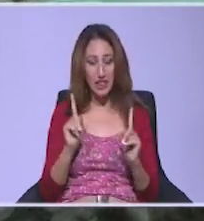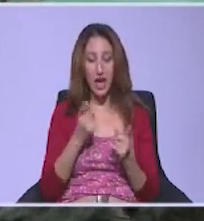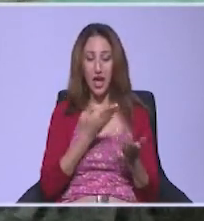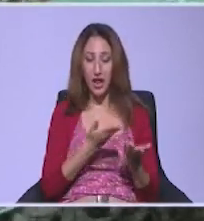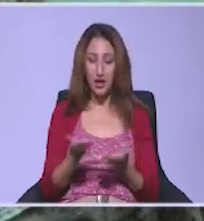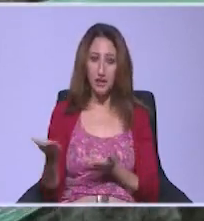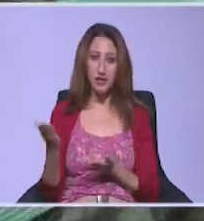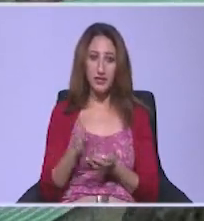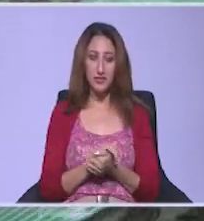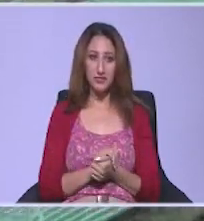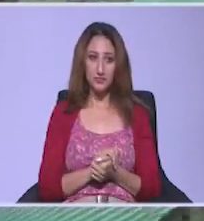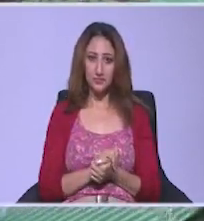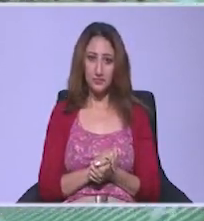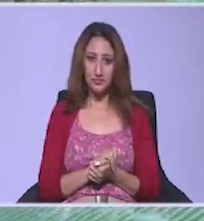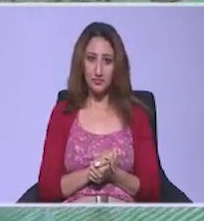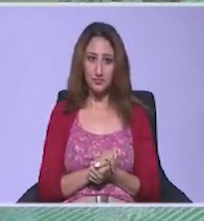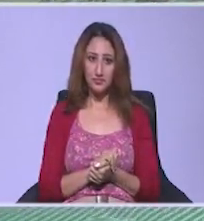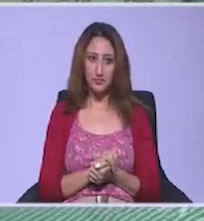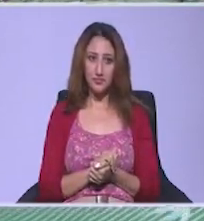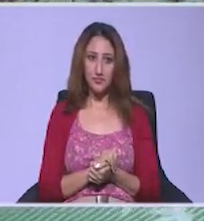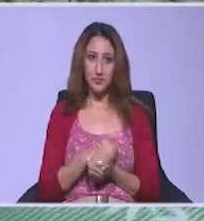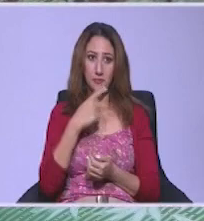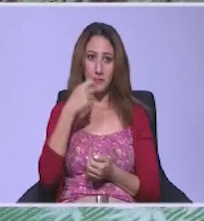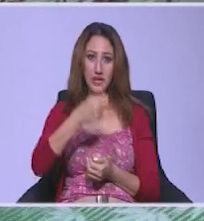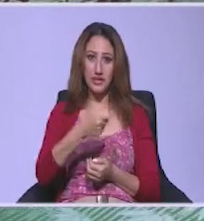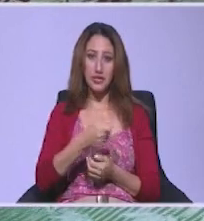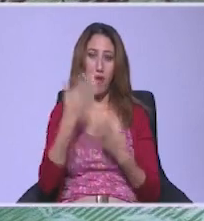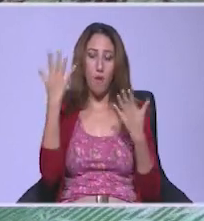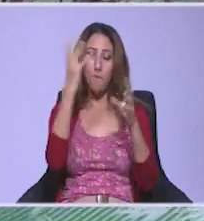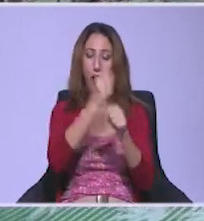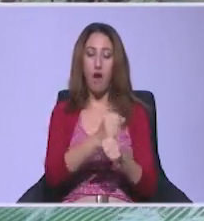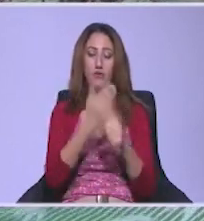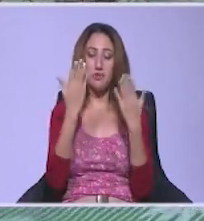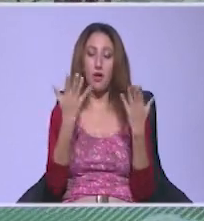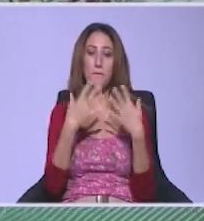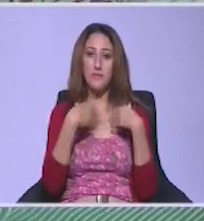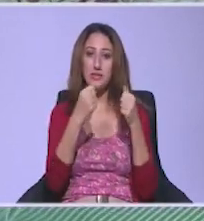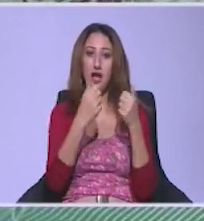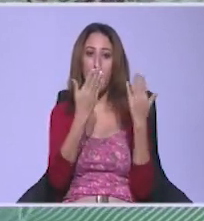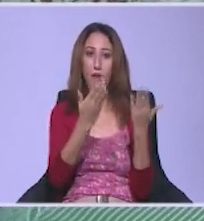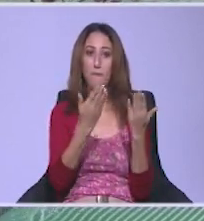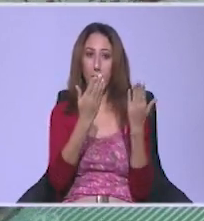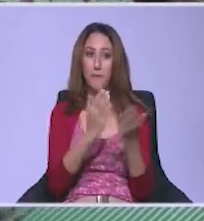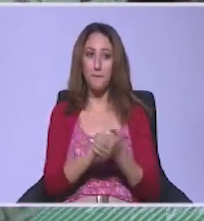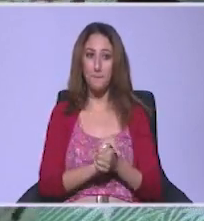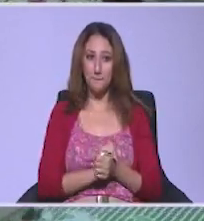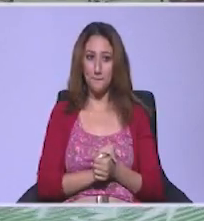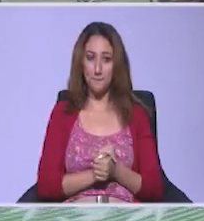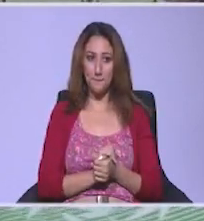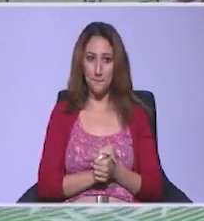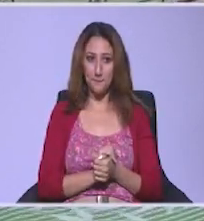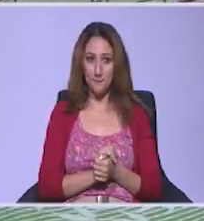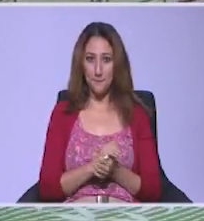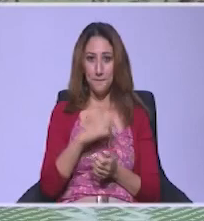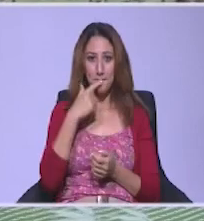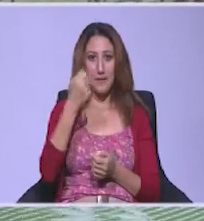مصدقه. ازيك يا حبيبي؟ ازيك يا خمسه كده؟ اه يا باشا، ربنا يحميك ويحافظ عليك يا رب. الله يبارك فيك، ربنا يخليك ويحميك. ربنا يخليك ويدل